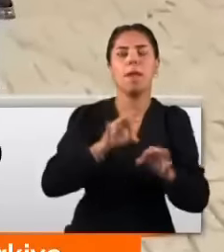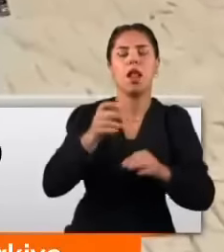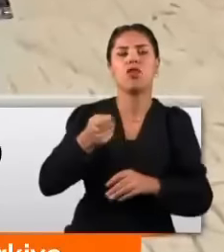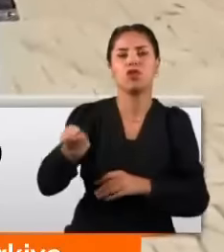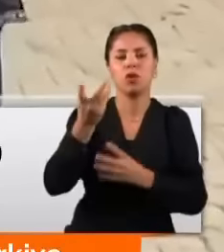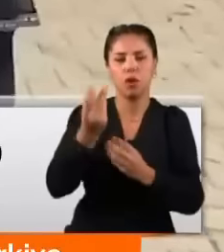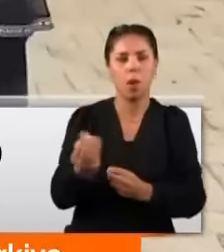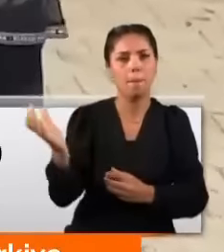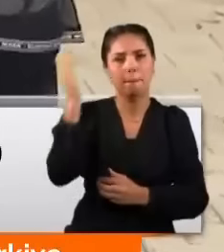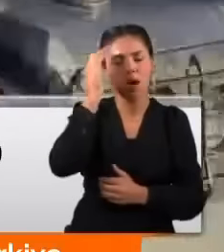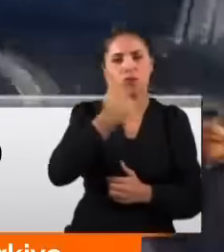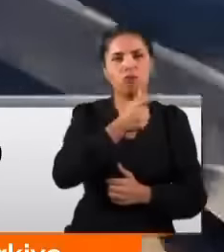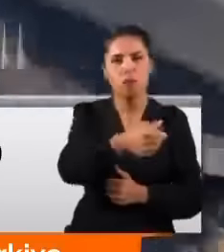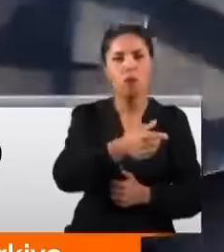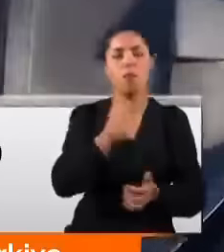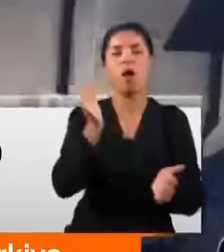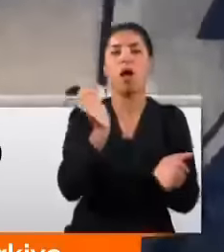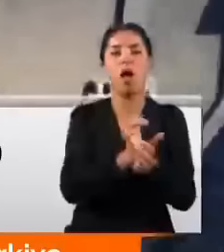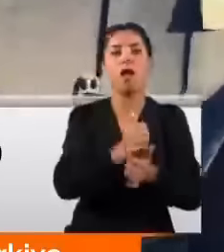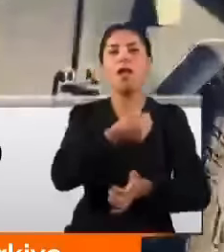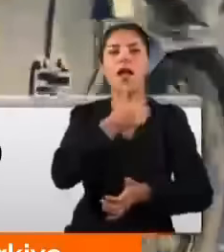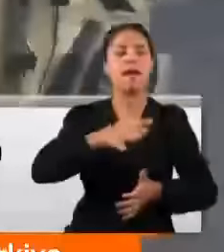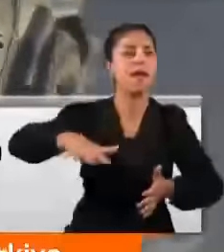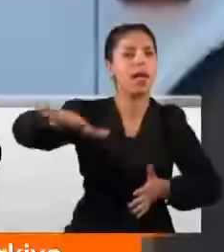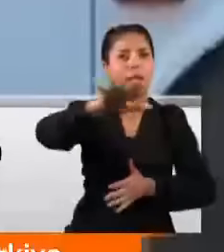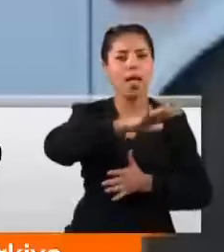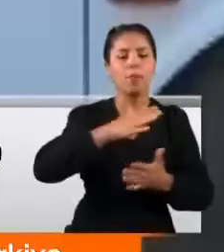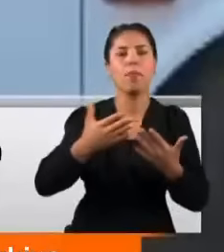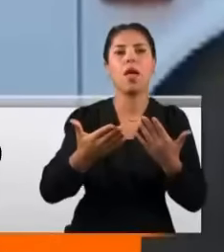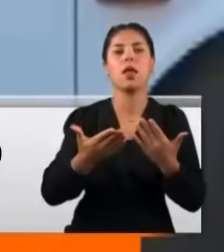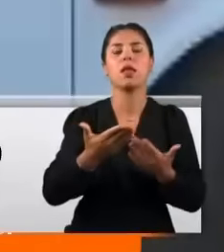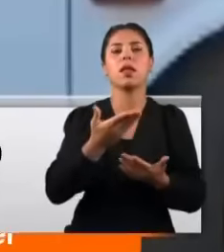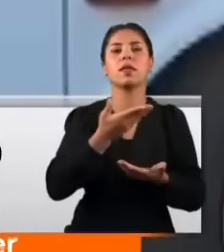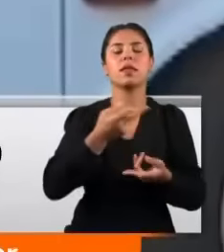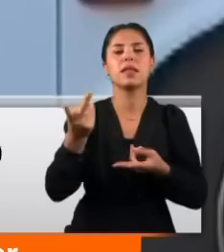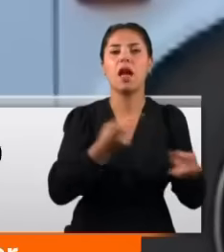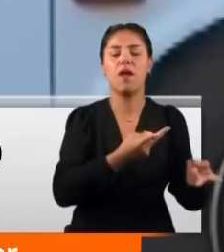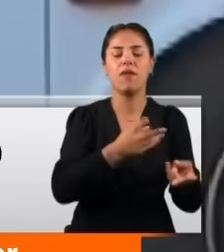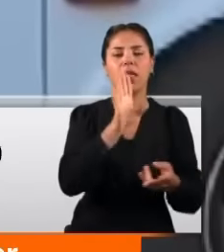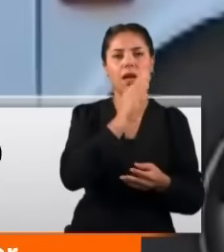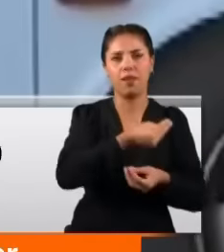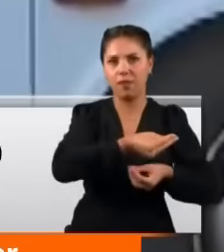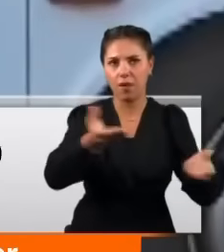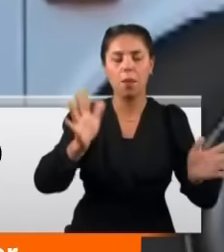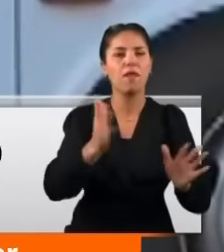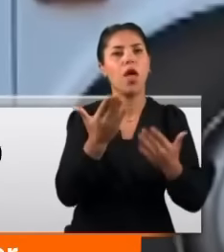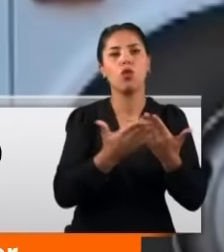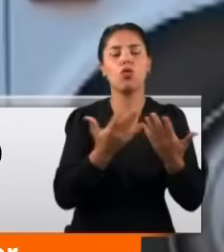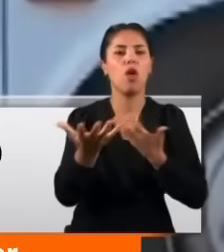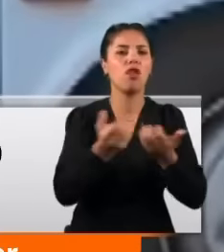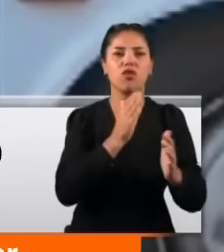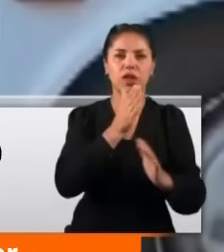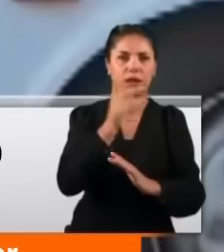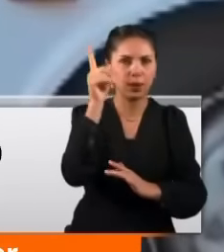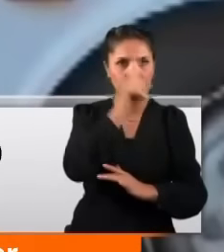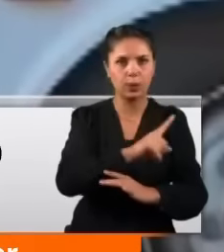gün başta babası, ailenin erkeklerinin çoğunun ya davetiye dağıtmaya veya düğün alışverişine gitmiş olması da bu